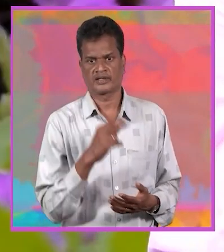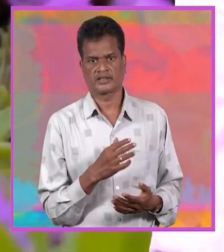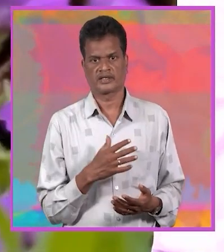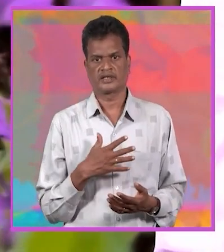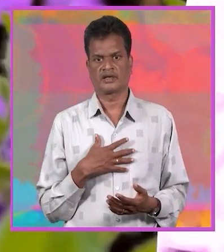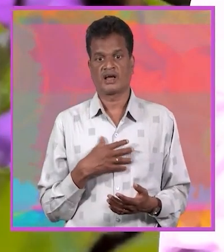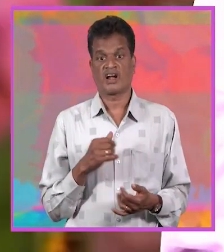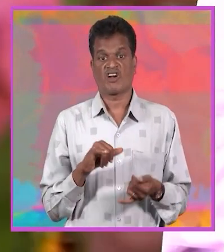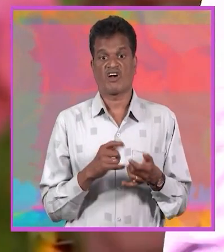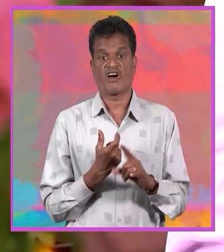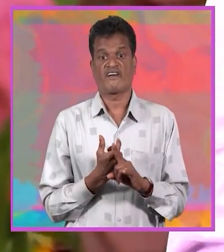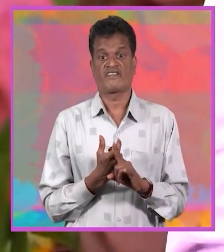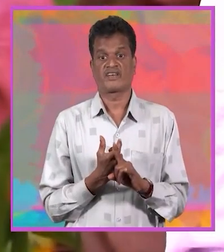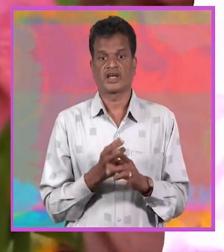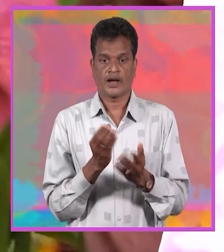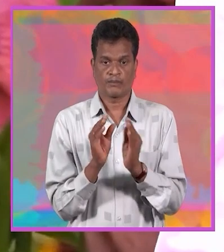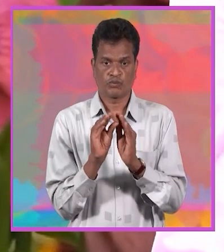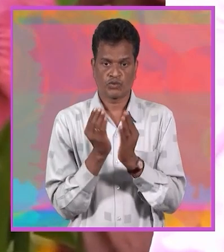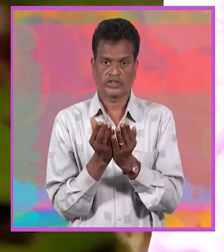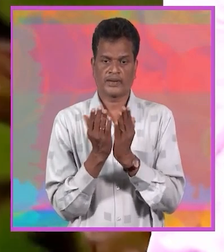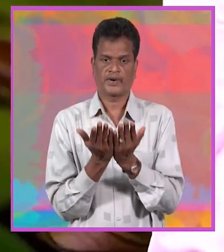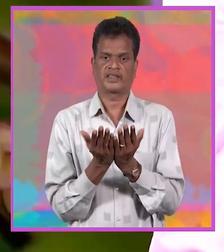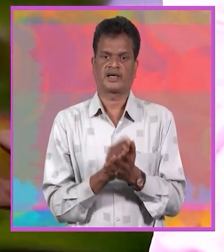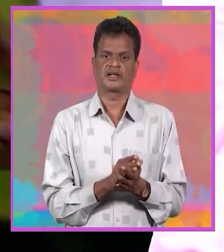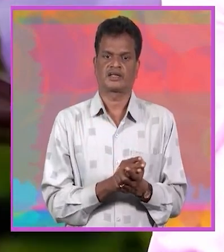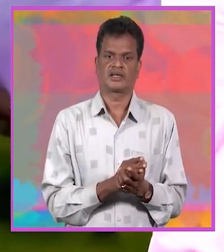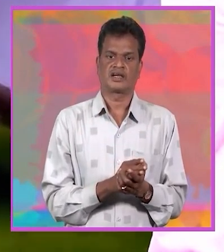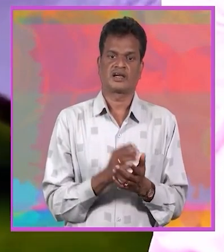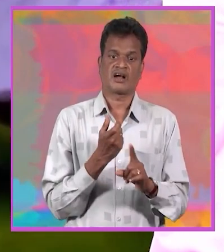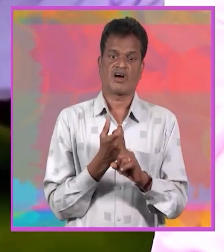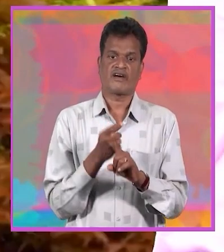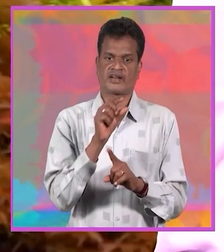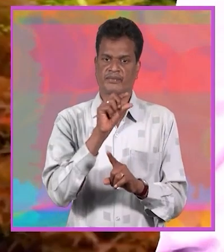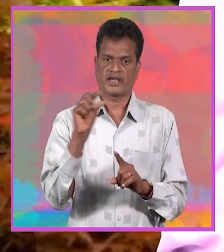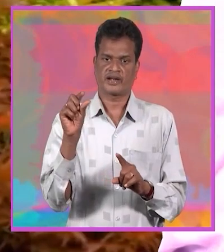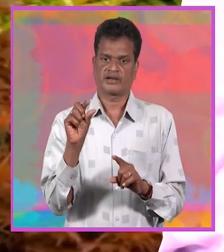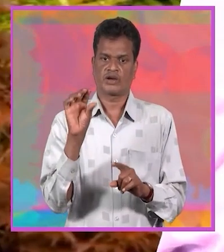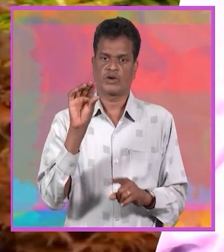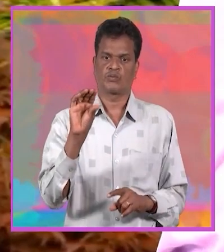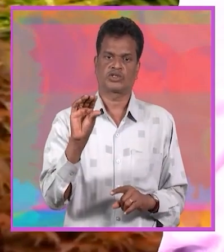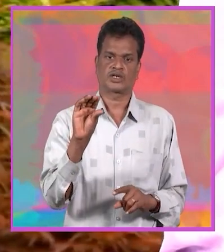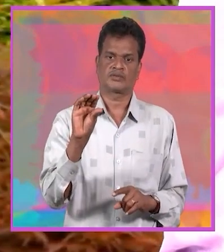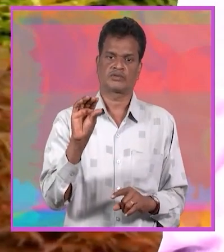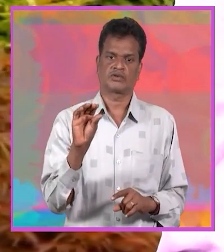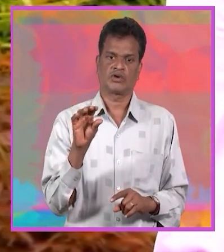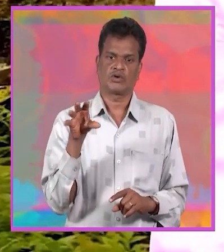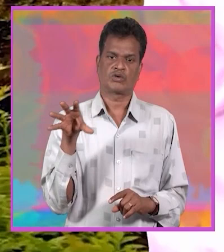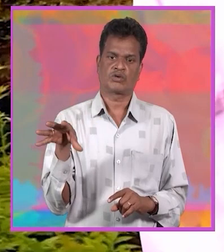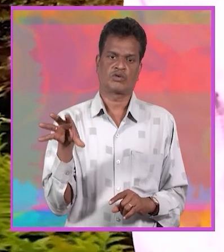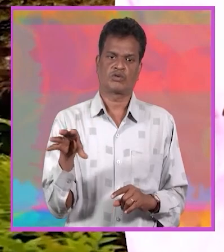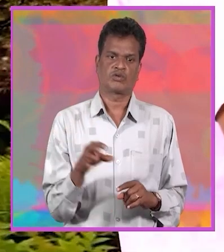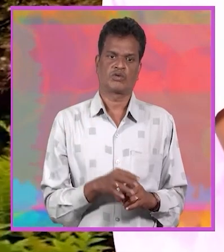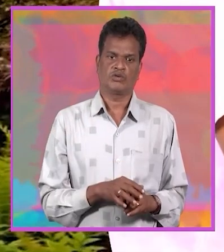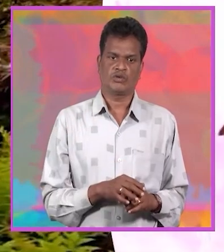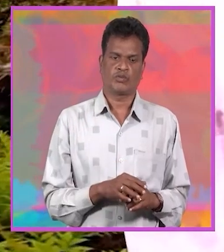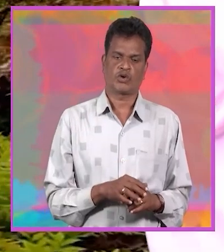காவியா புத்தகம் படித்தாள். காவியா என்பது ஒரு பெயர், புத்தகம் என்பது ஒரு